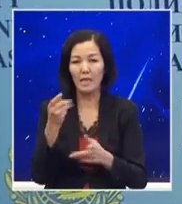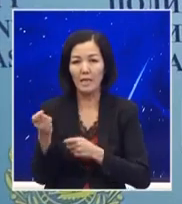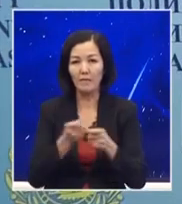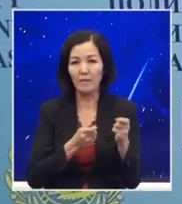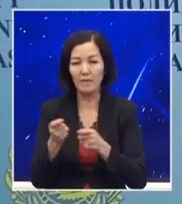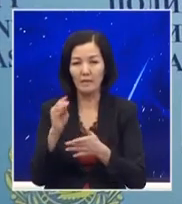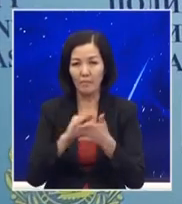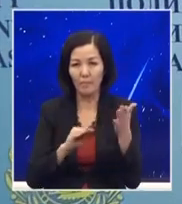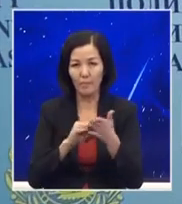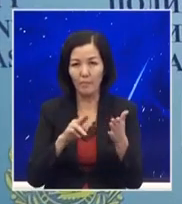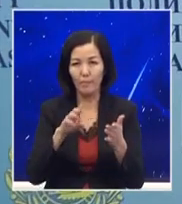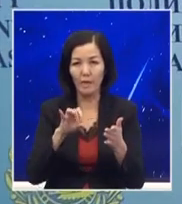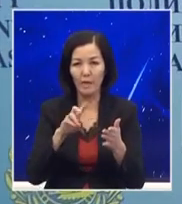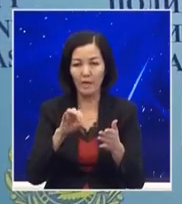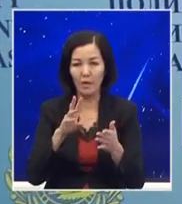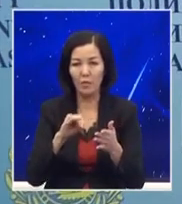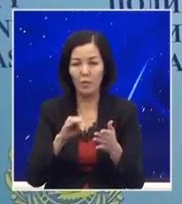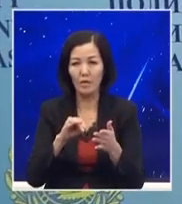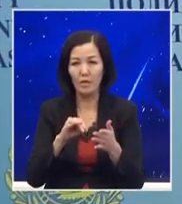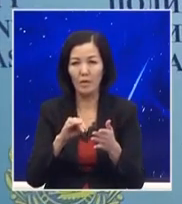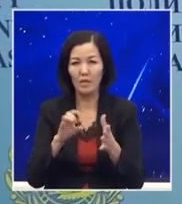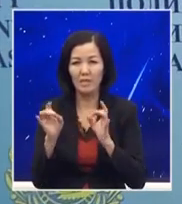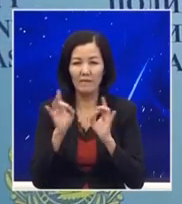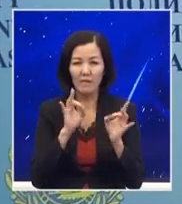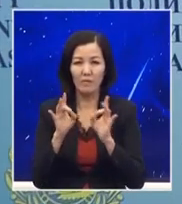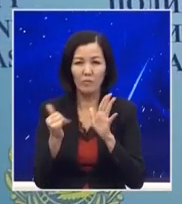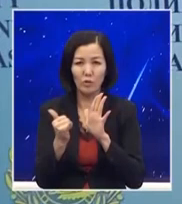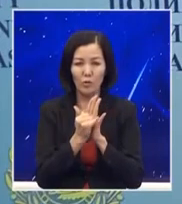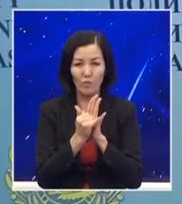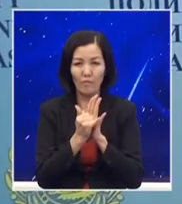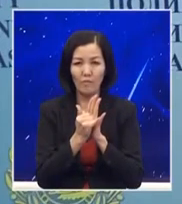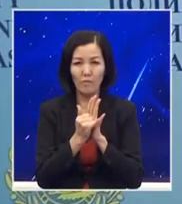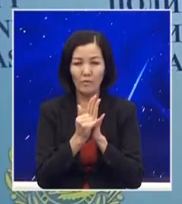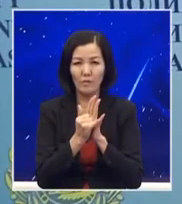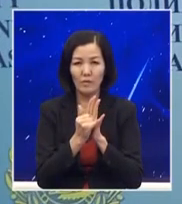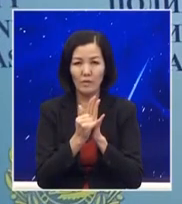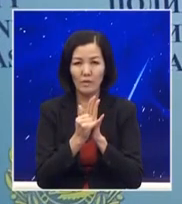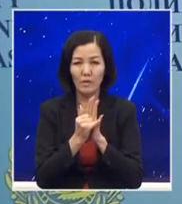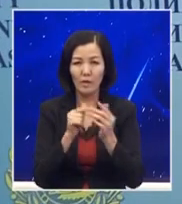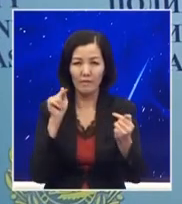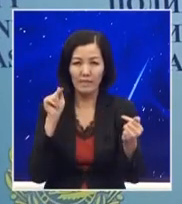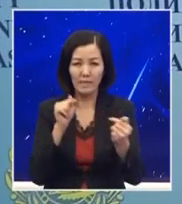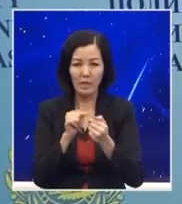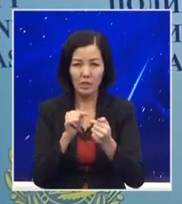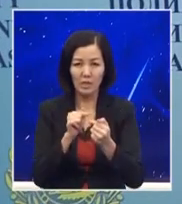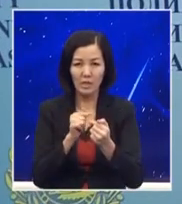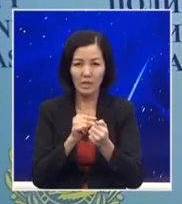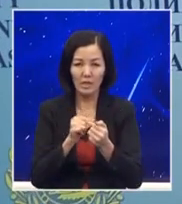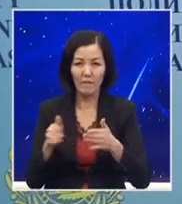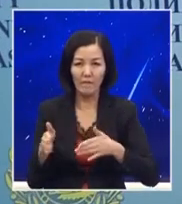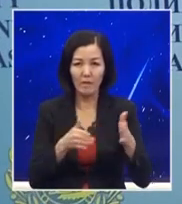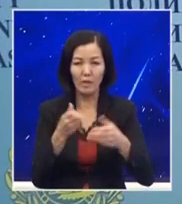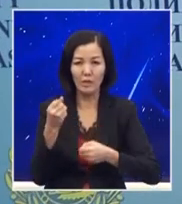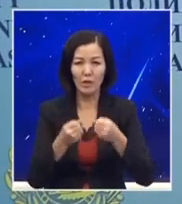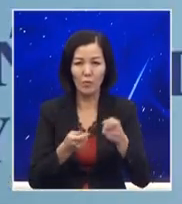административных протокола, то есть за установку световых приборов, за выезд на полосу встречного движения и за